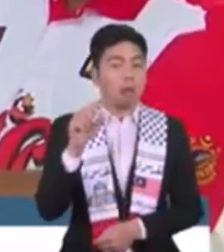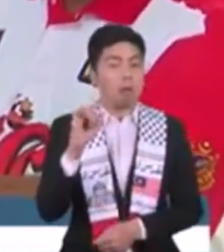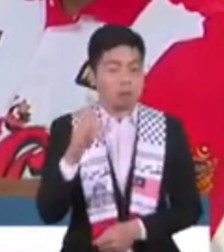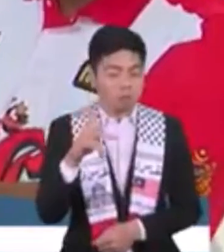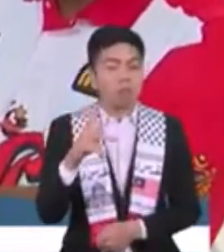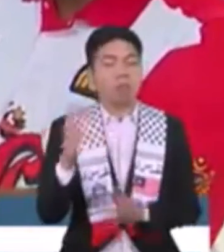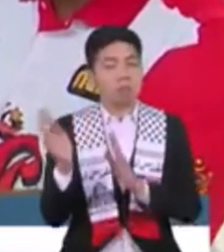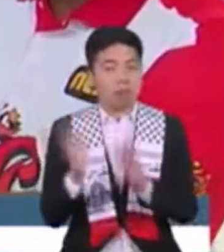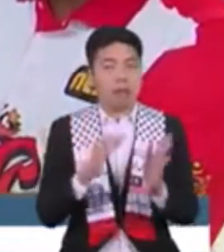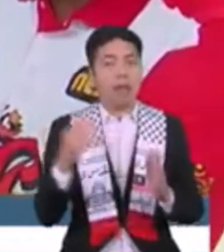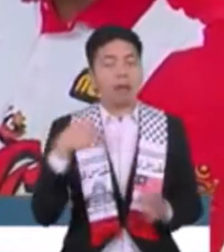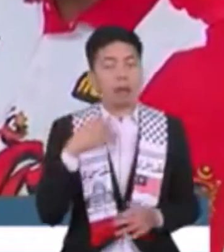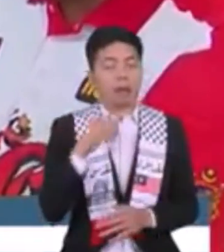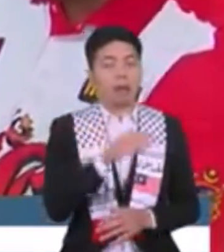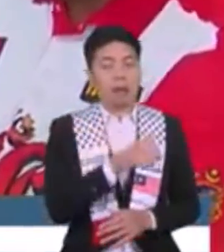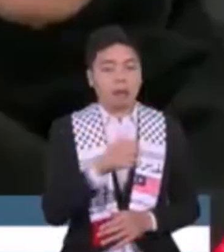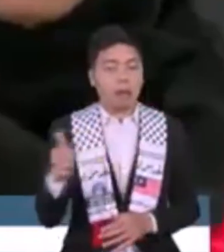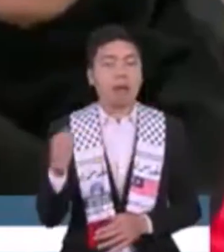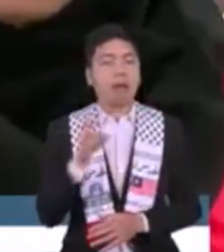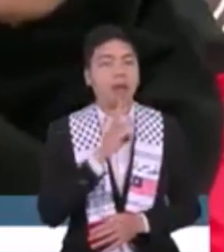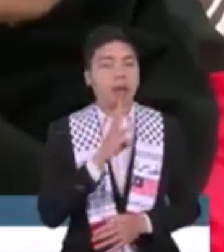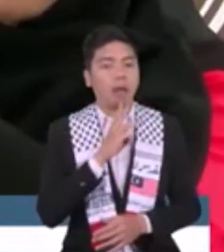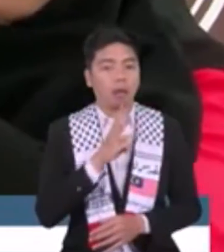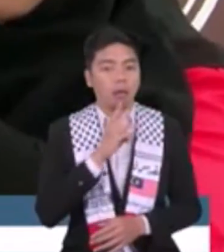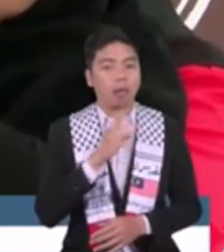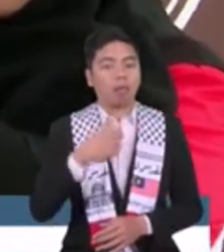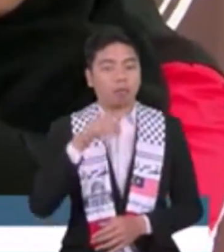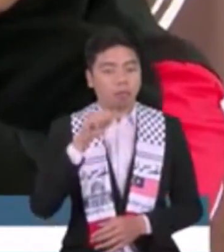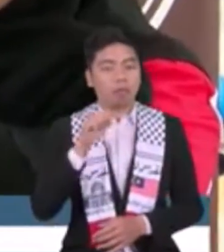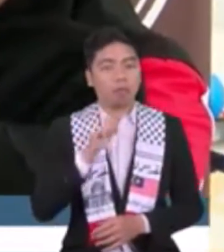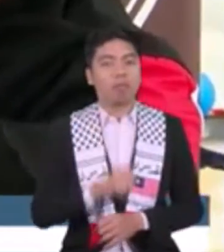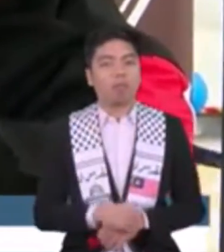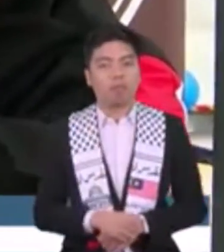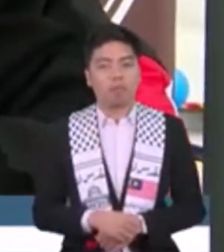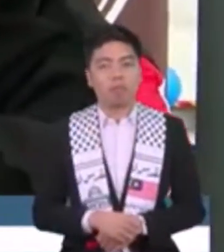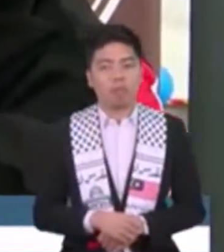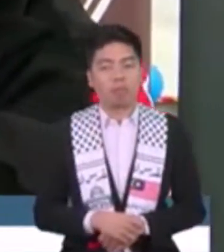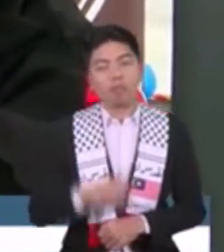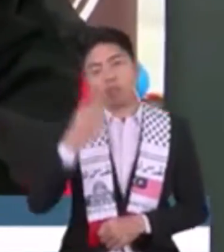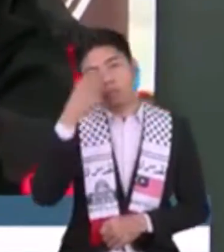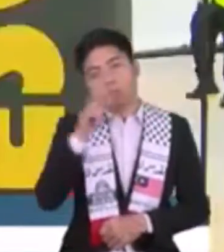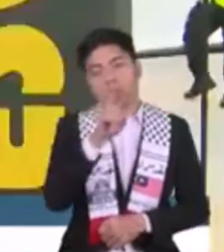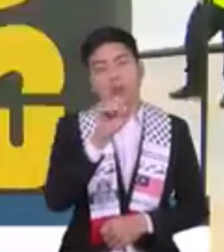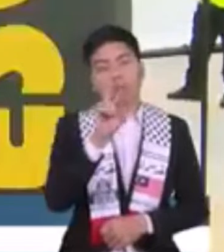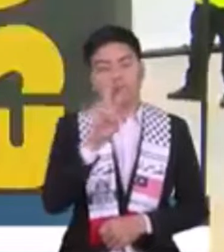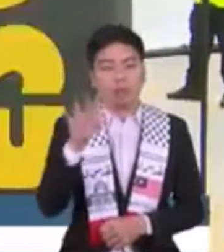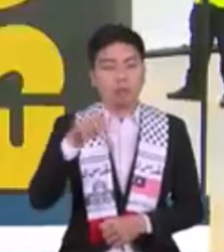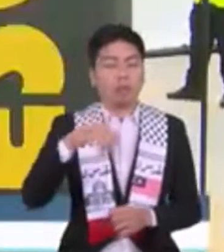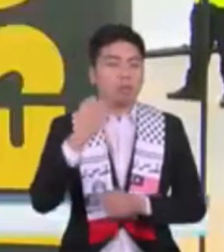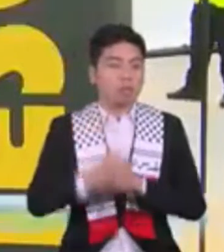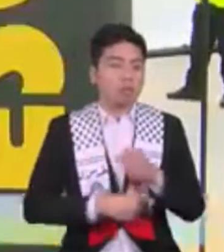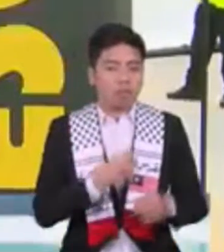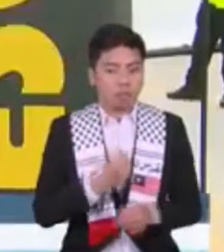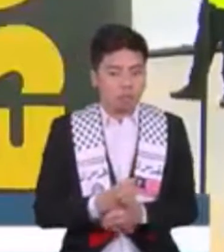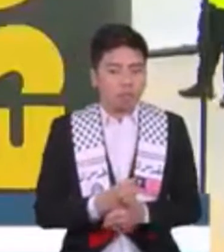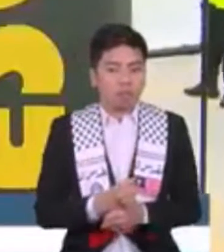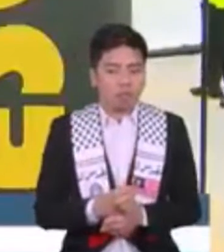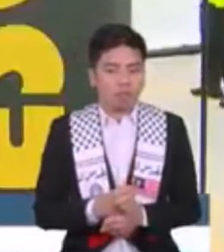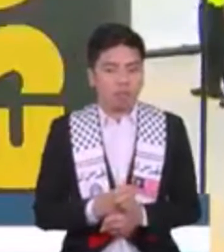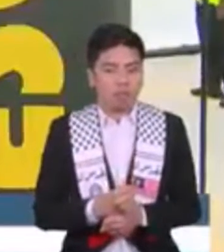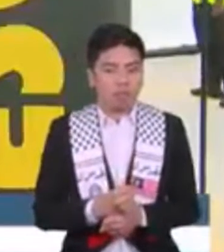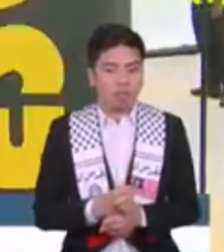lain seperti minuman sarang burung walet dan Rochelle. Okay, untuk sepanjang tahun 2024 ini, okay, untuk baru